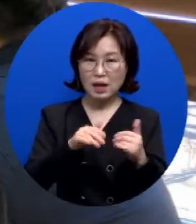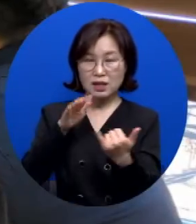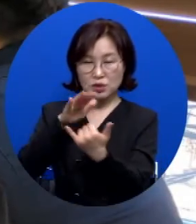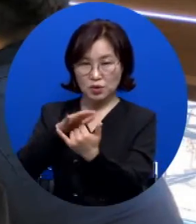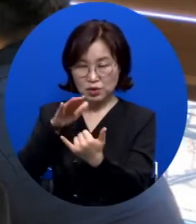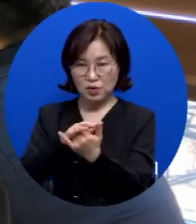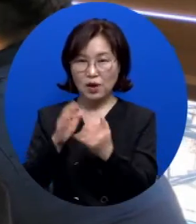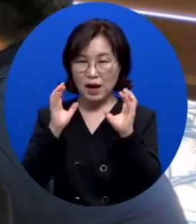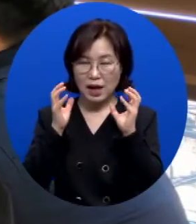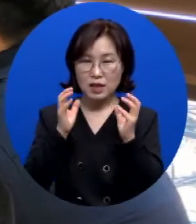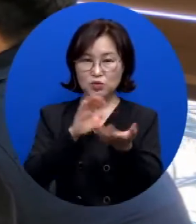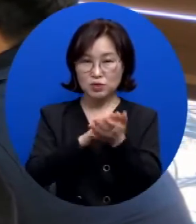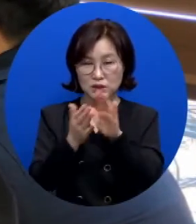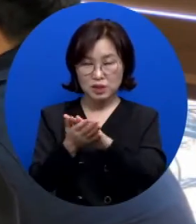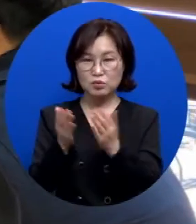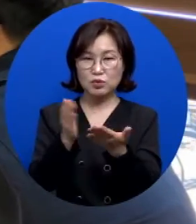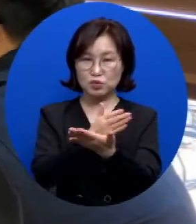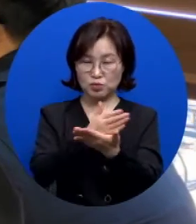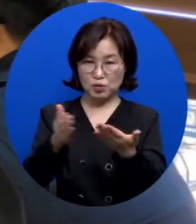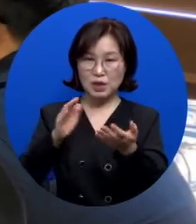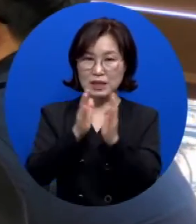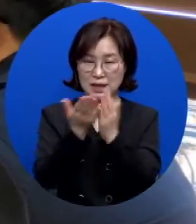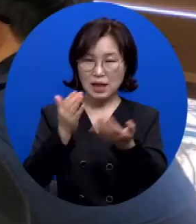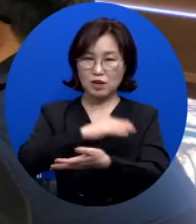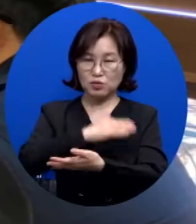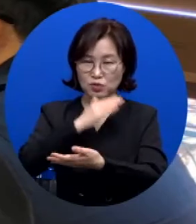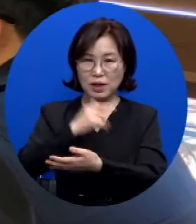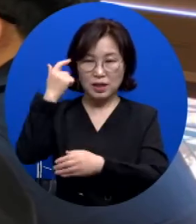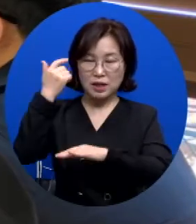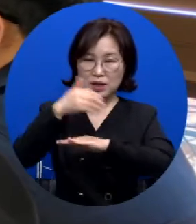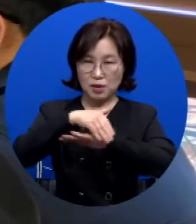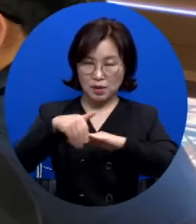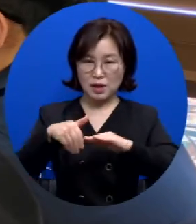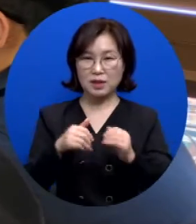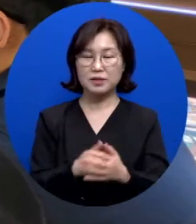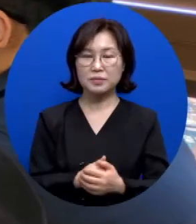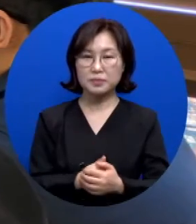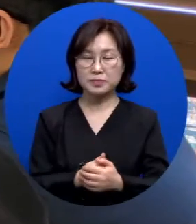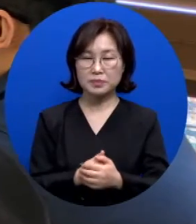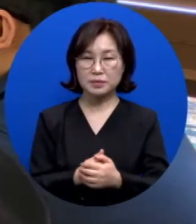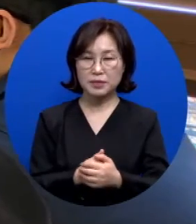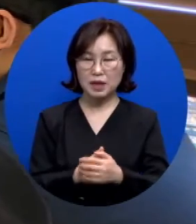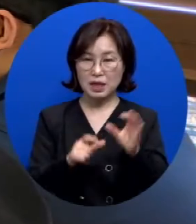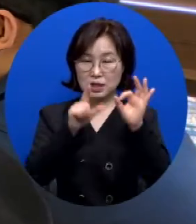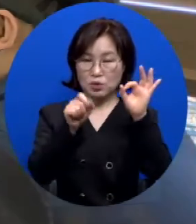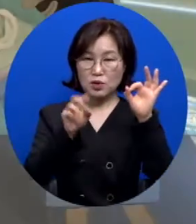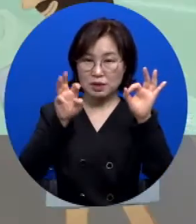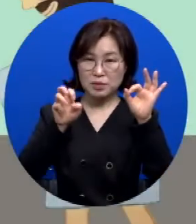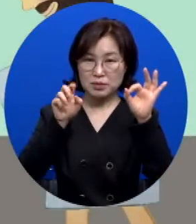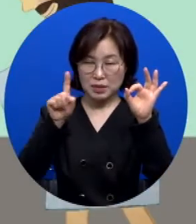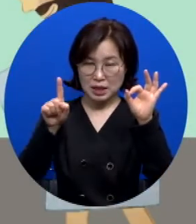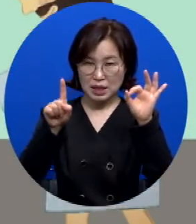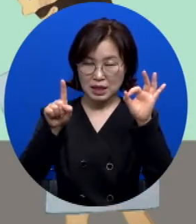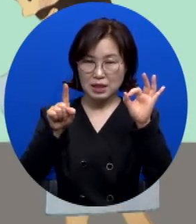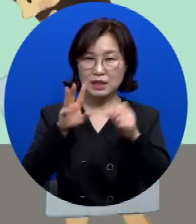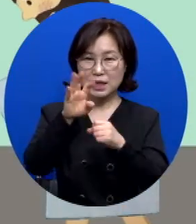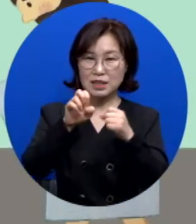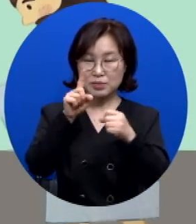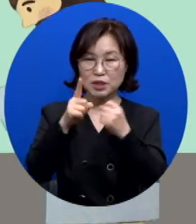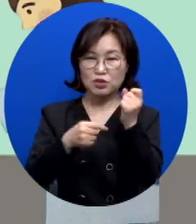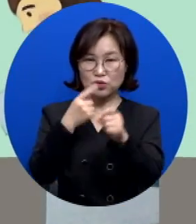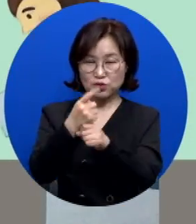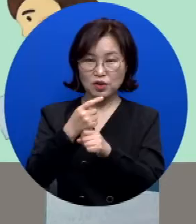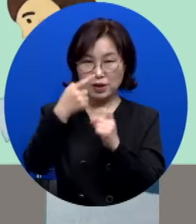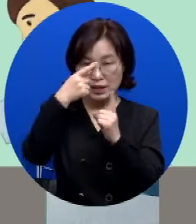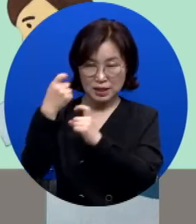아동 유치 브 로 9분해 발간할 계획입니다 예수마을 교회는 오는 10월 31일에 창립 41주년 과